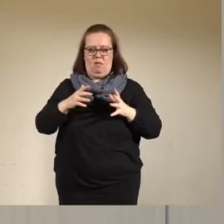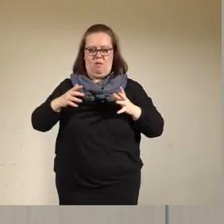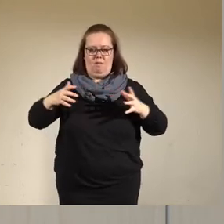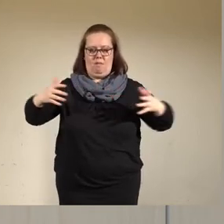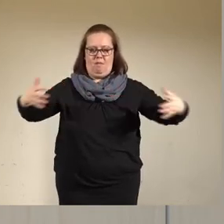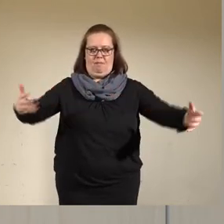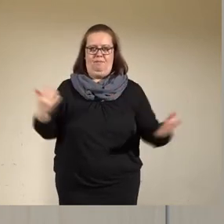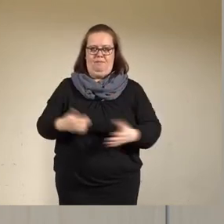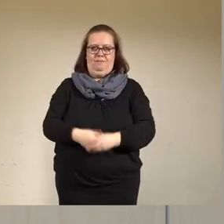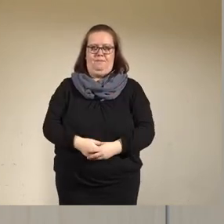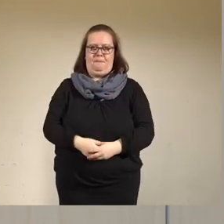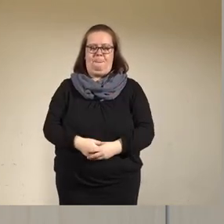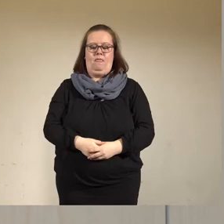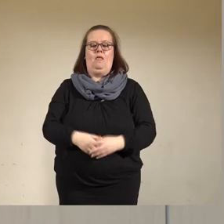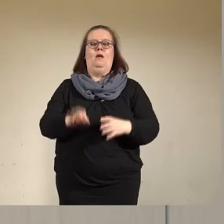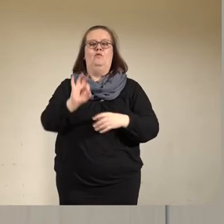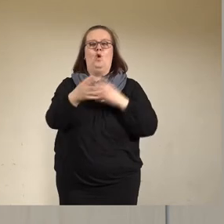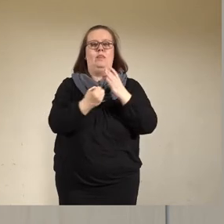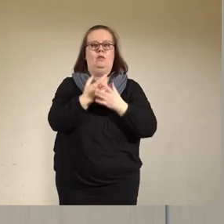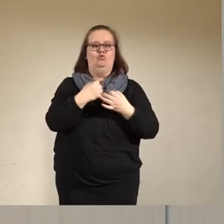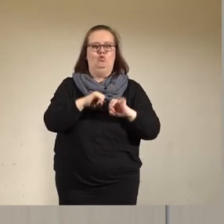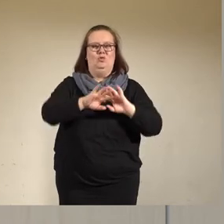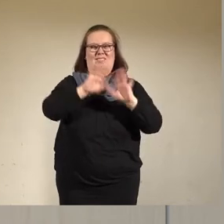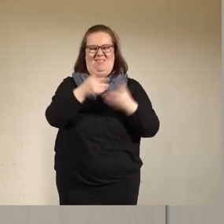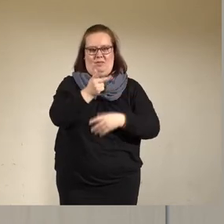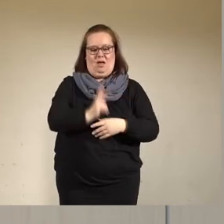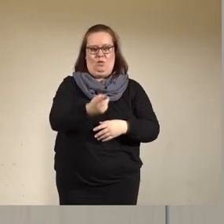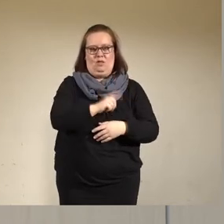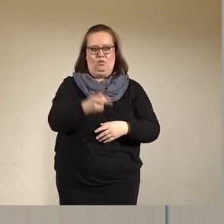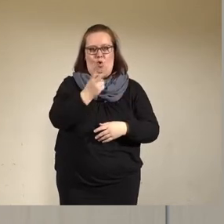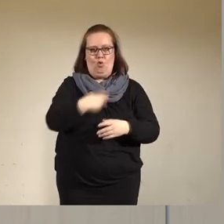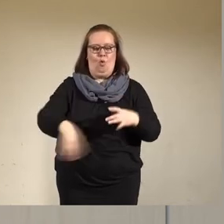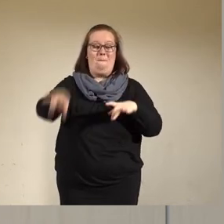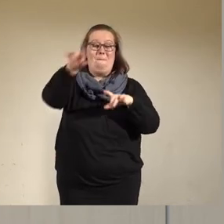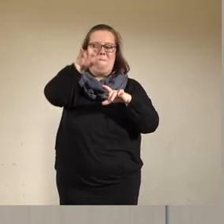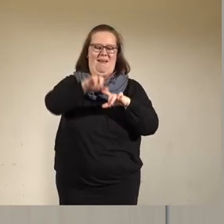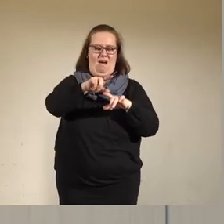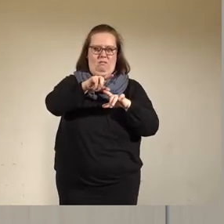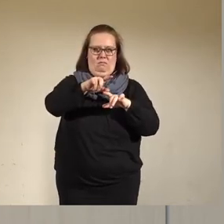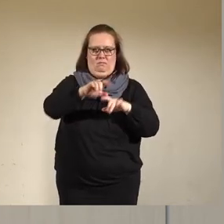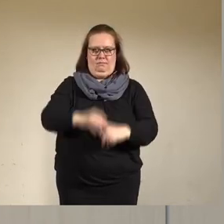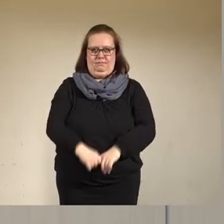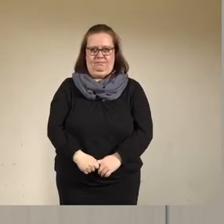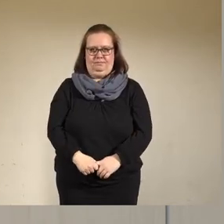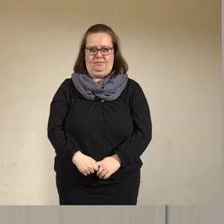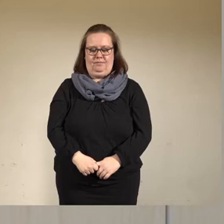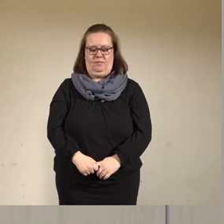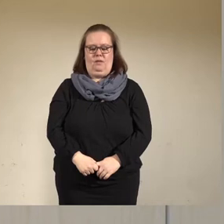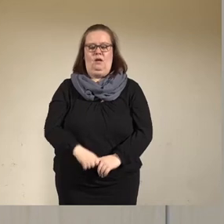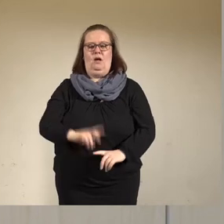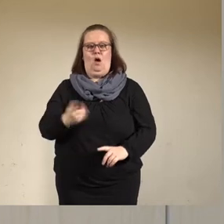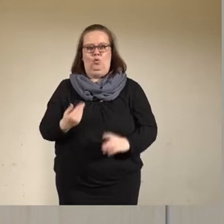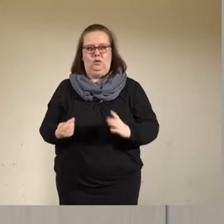haben erreicht, dass für den Naturschutz über 300.000 Euro mehr zur Verfügung stehen. Wir haben